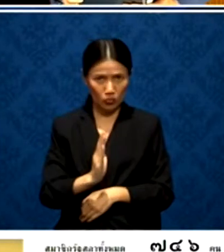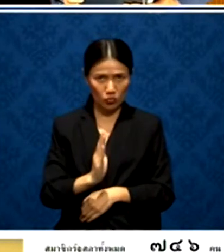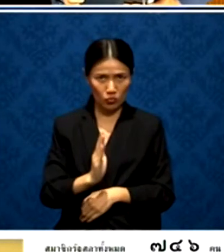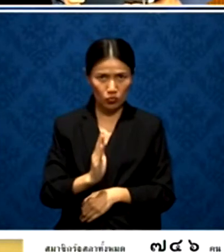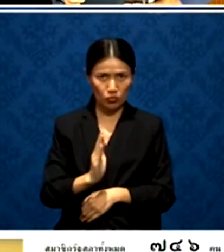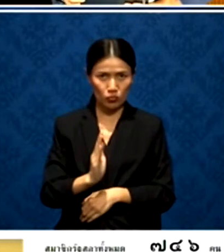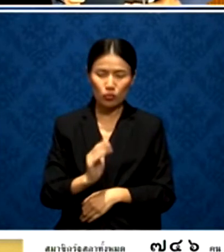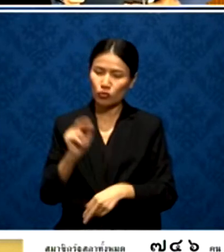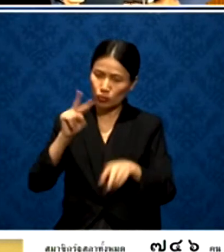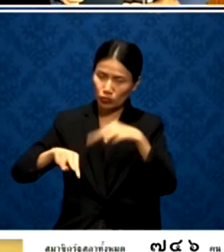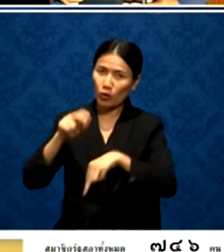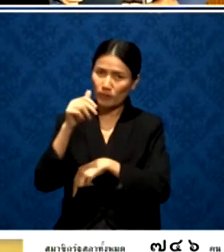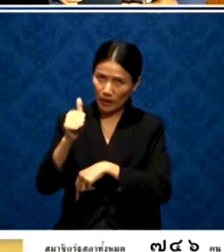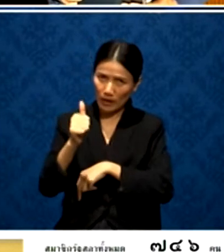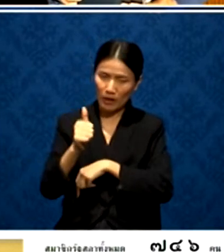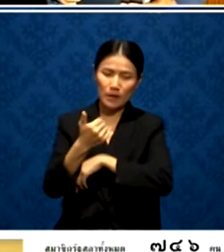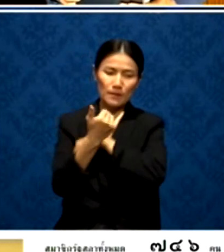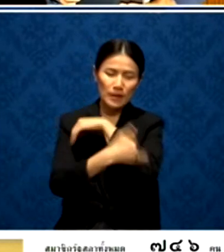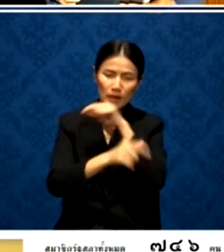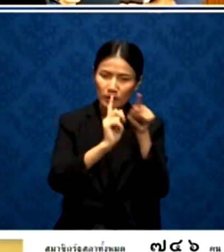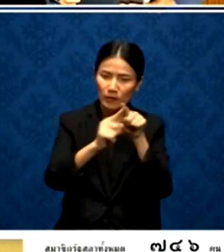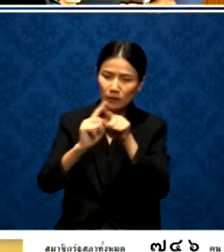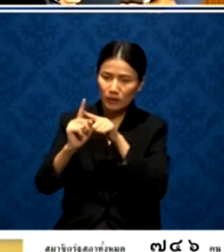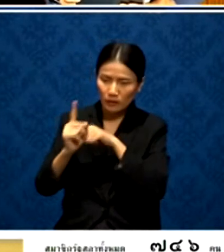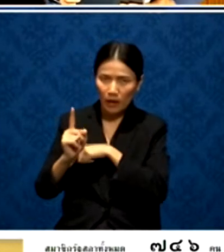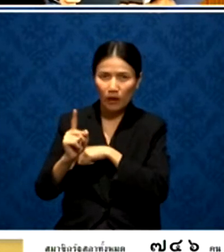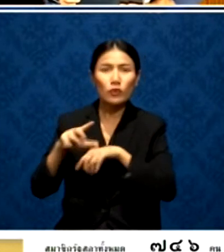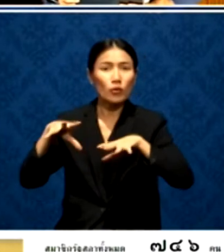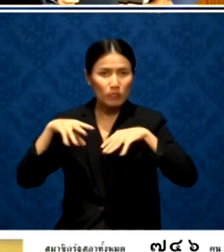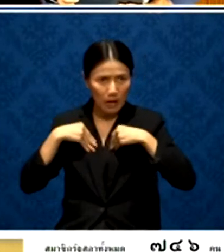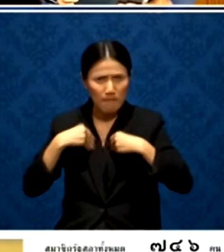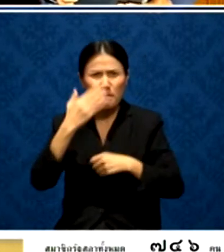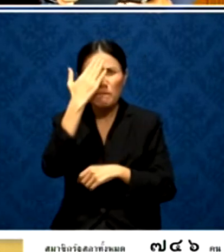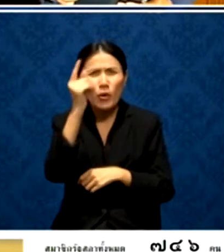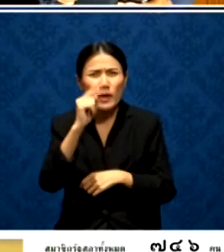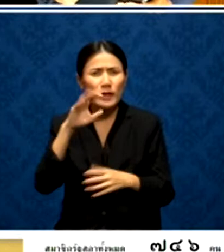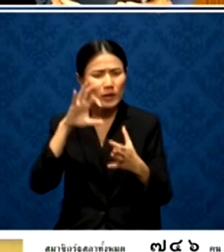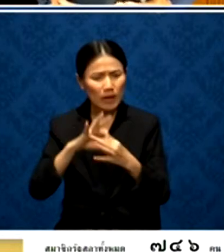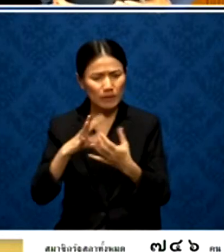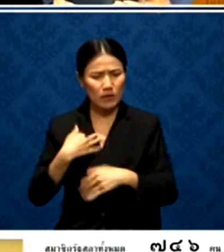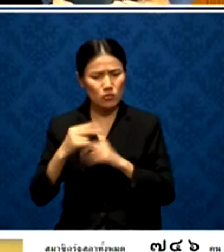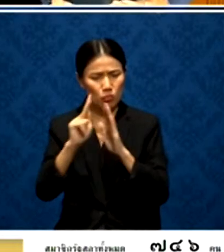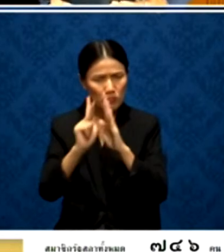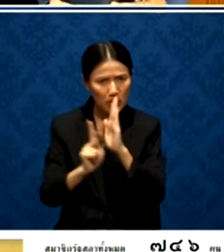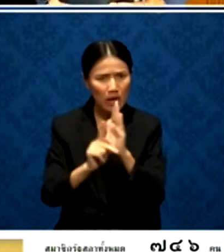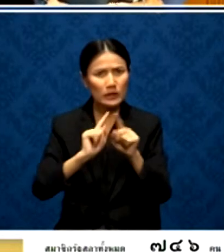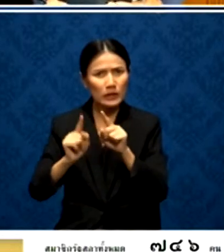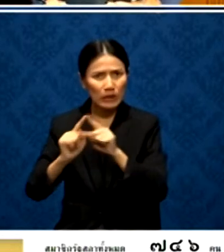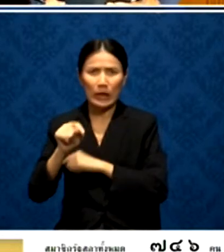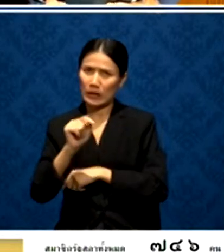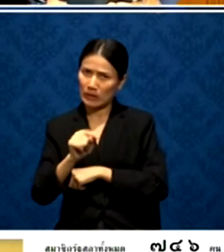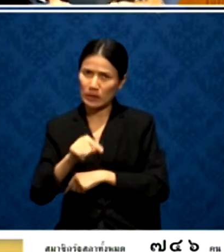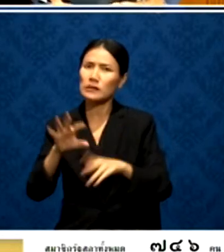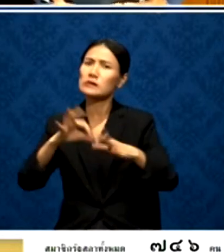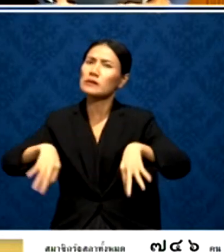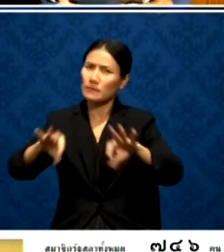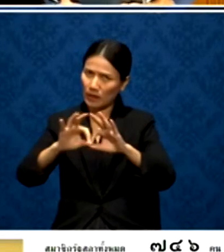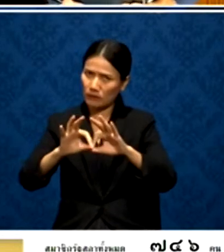ทศเพราะการมีหลักนิติธรรมที่น่าเชื่อถือเป็นการลงทุนในโครงสร้างพื้นฐานทางความคิดและสังคมที่สำคัญของประเทศ